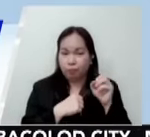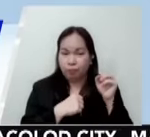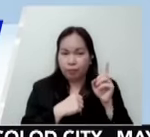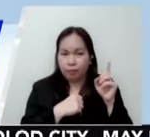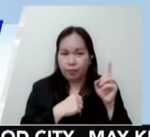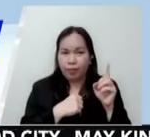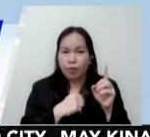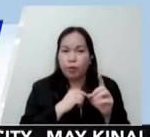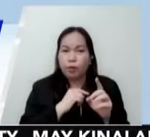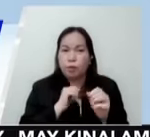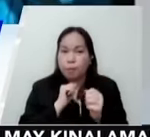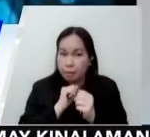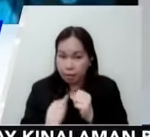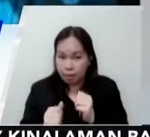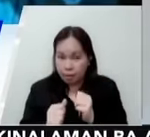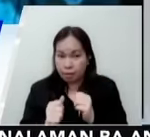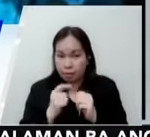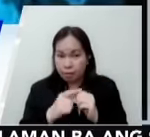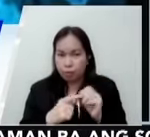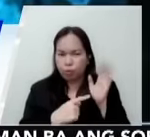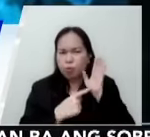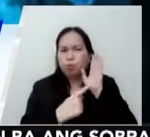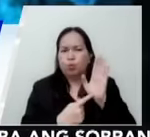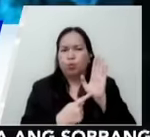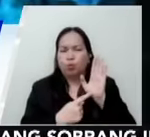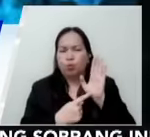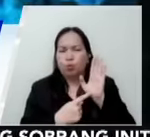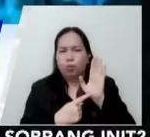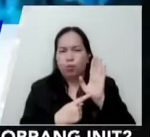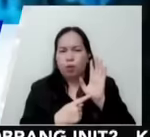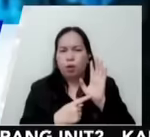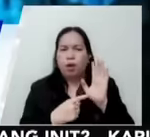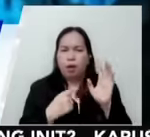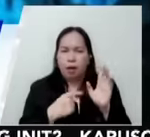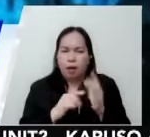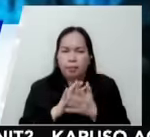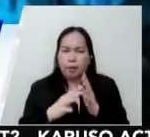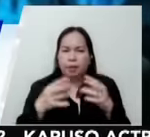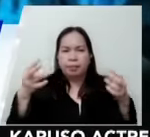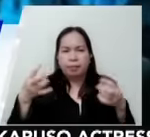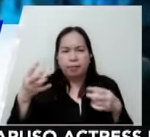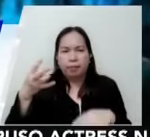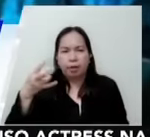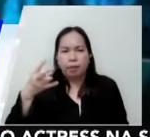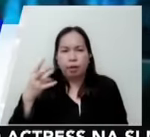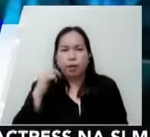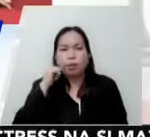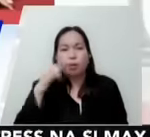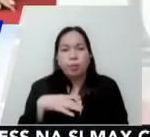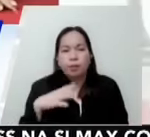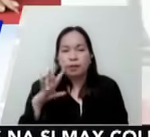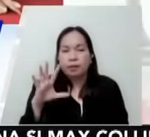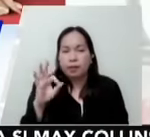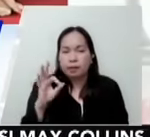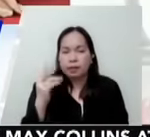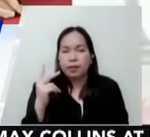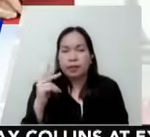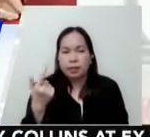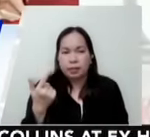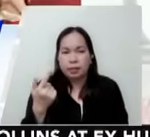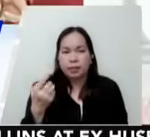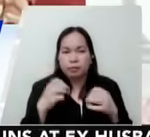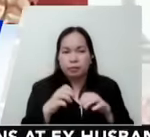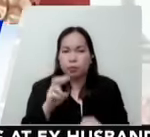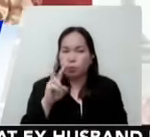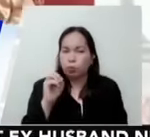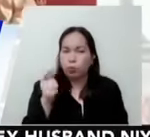matapos magpakitang gilas at pumangpito sa Women's 59kg event ng 2024 International